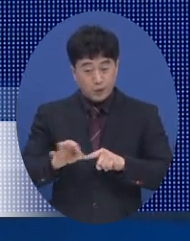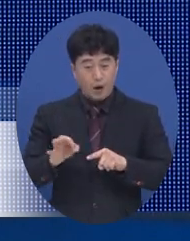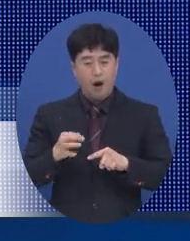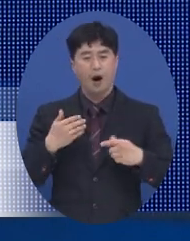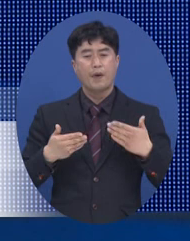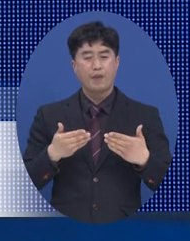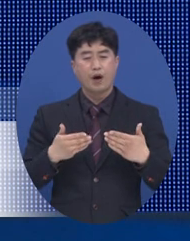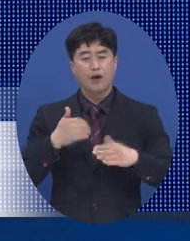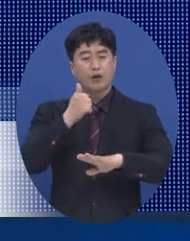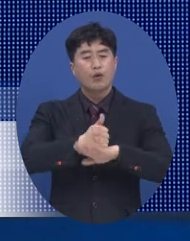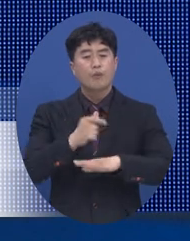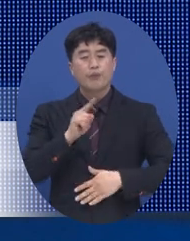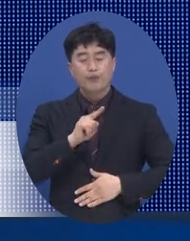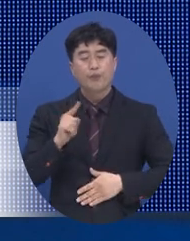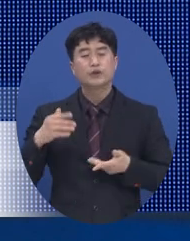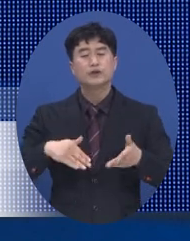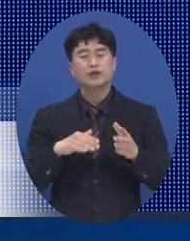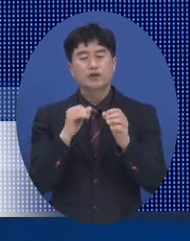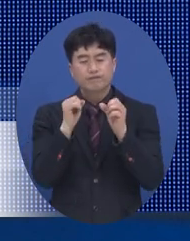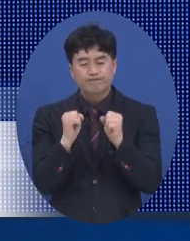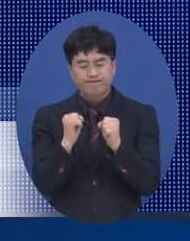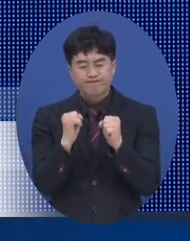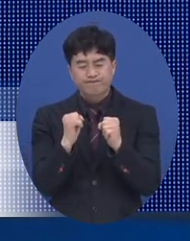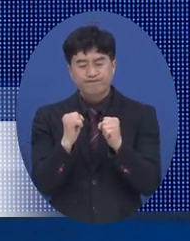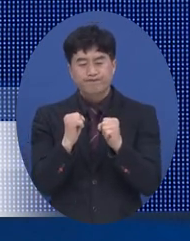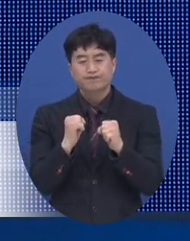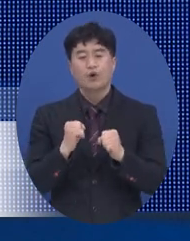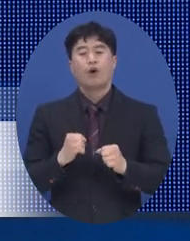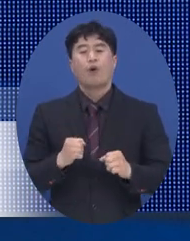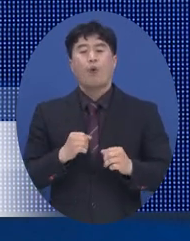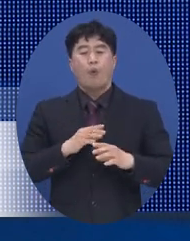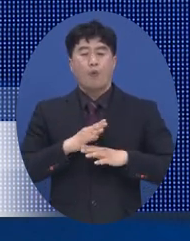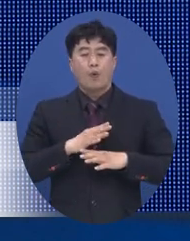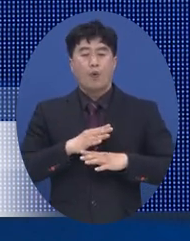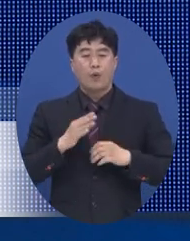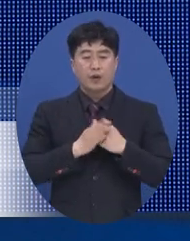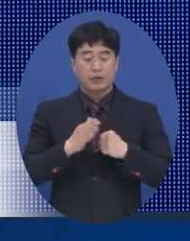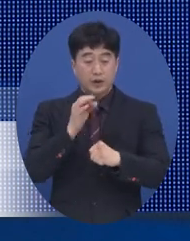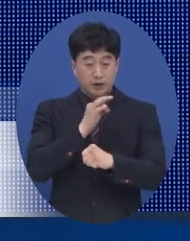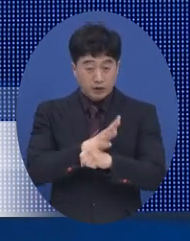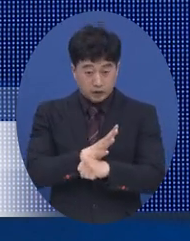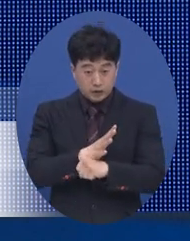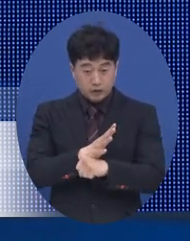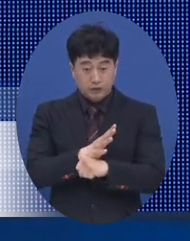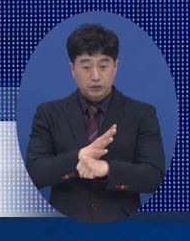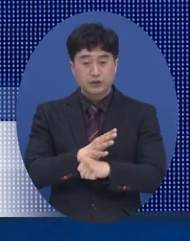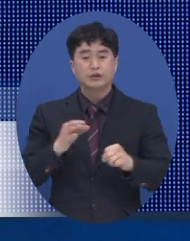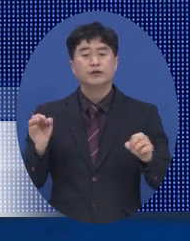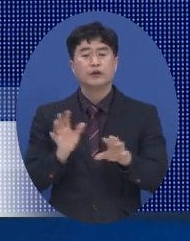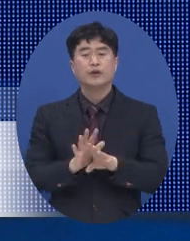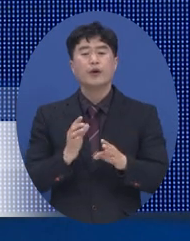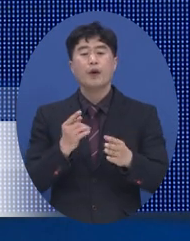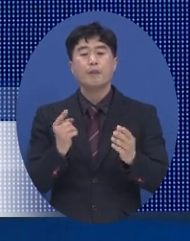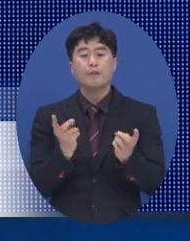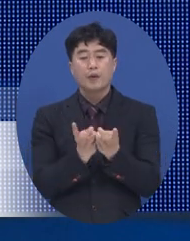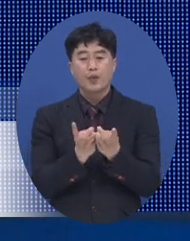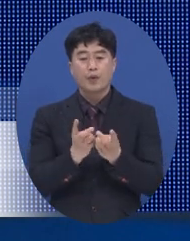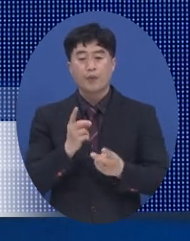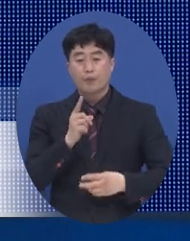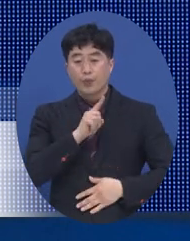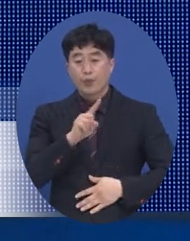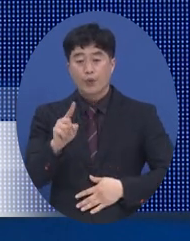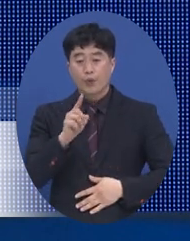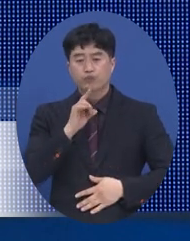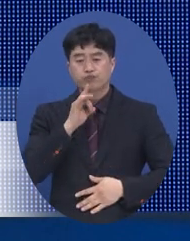결국 길거리로 나앉지 않을까 하는 이런 공포 때문에 생기는 공포 수요를 없애는 방법이